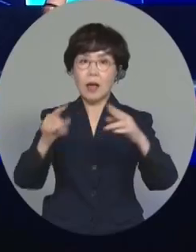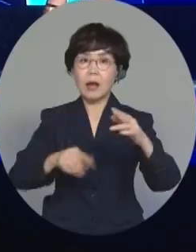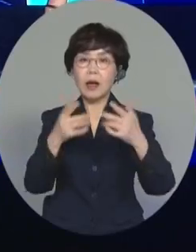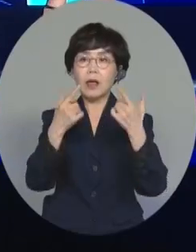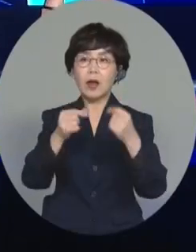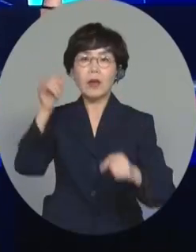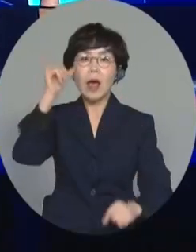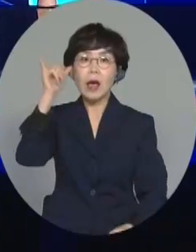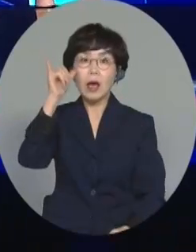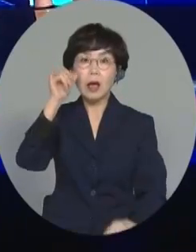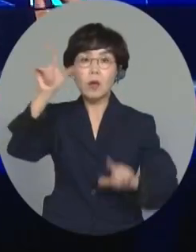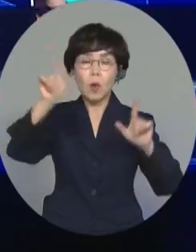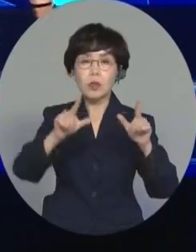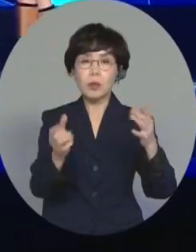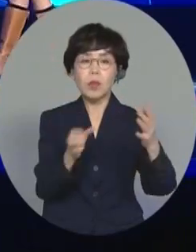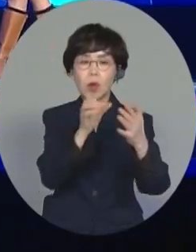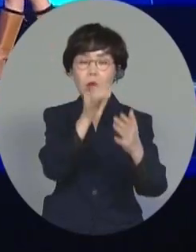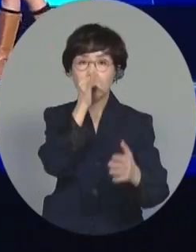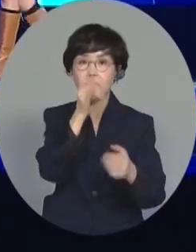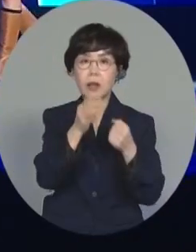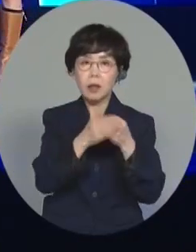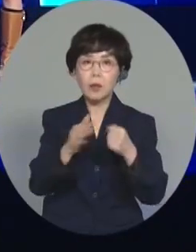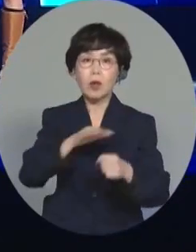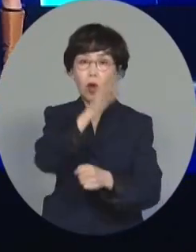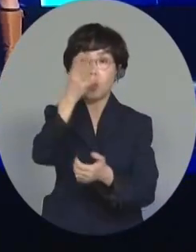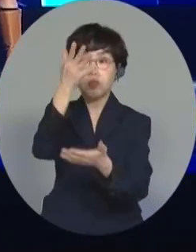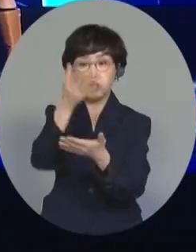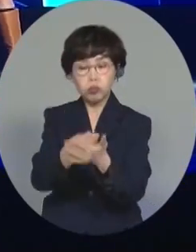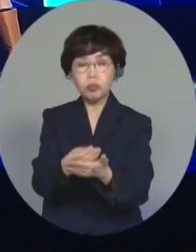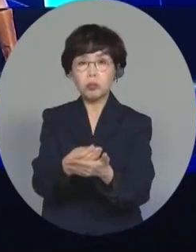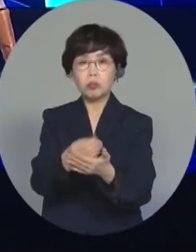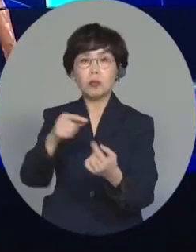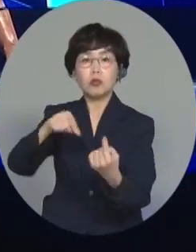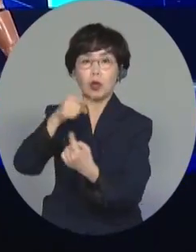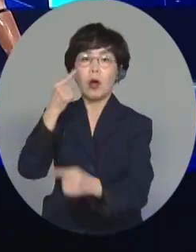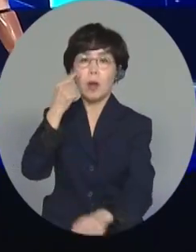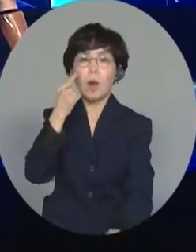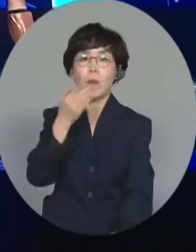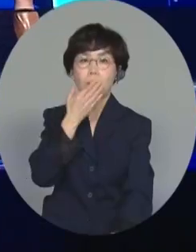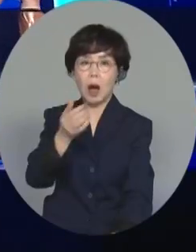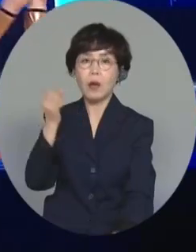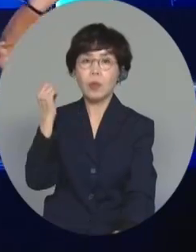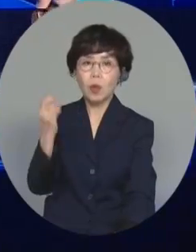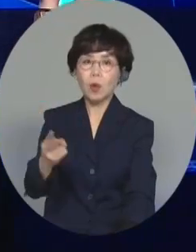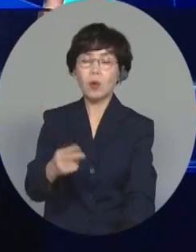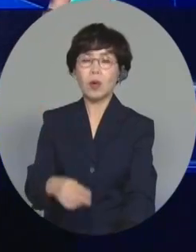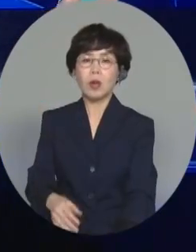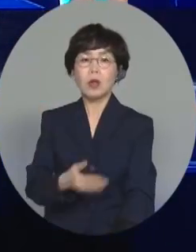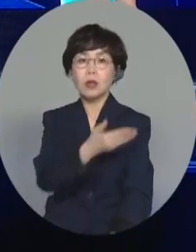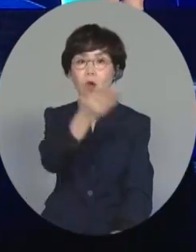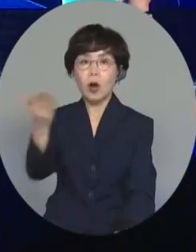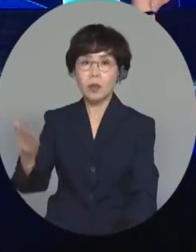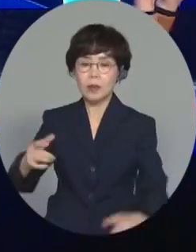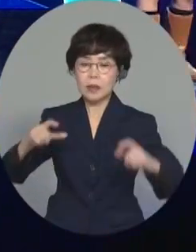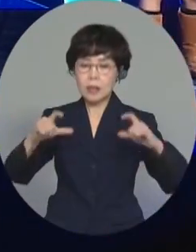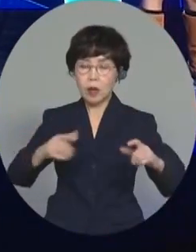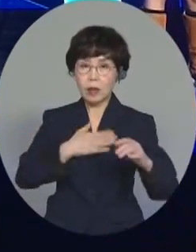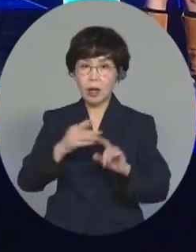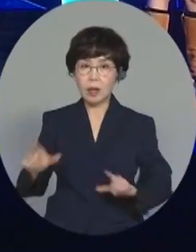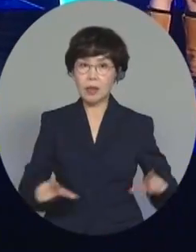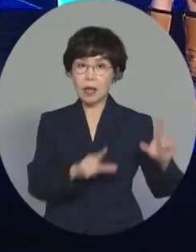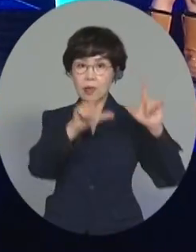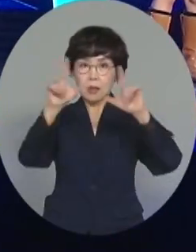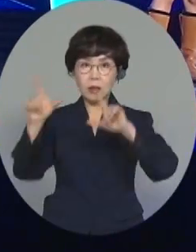올라가 있습니다. 여러분들이 원하시는 경우에는 여러분 로컬 컴퓨터에 다운받으셔서 운영해 보실 수도 있습니다. 뿐만 아니라 여러분들 지역 내에